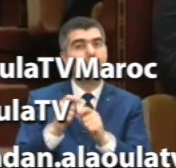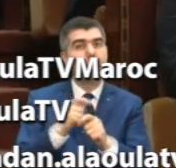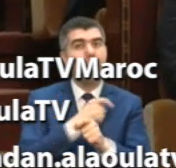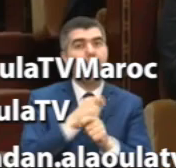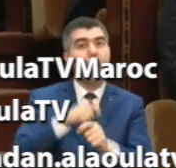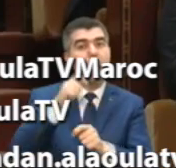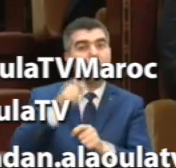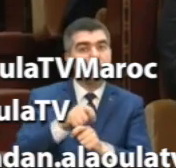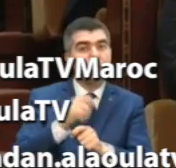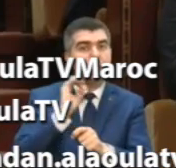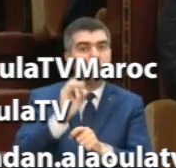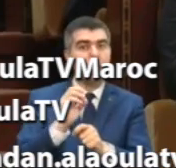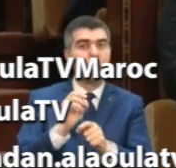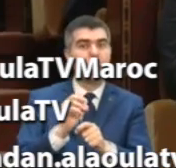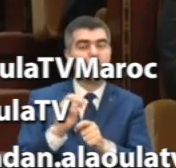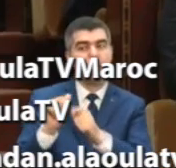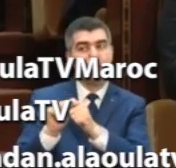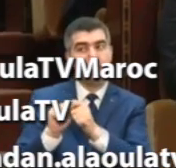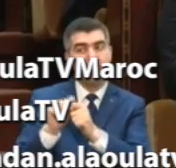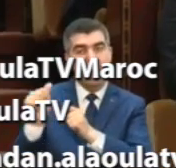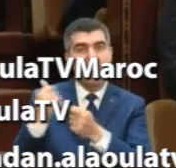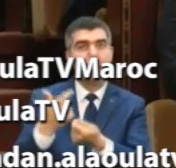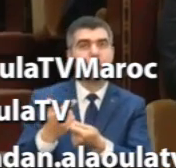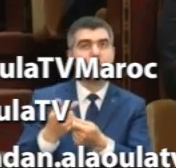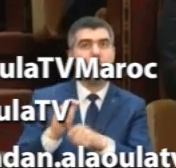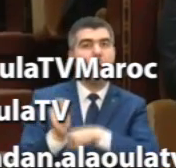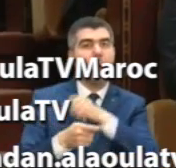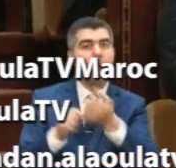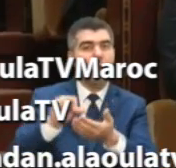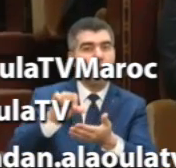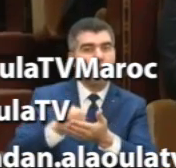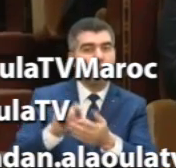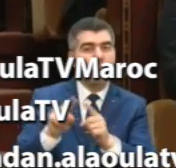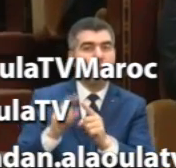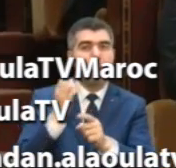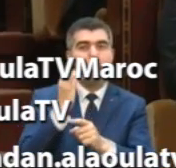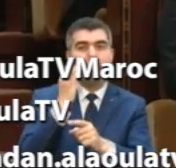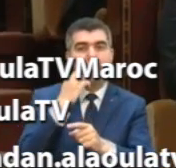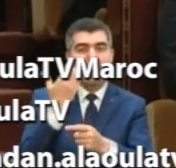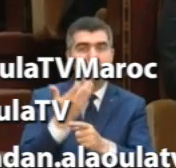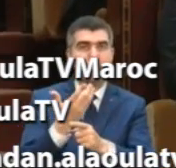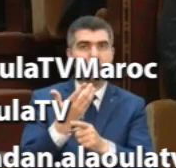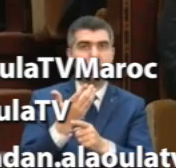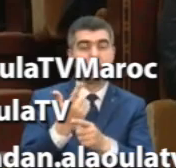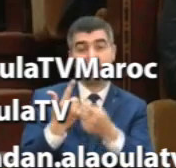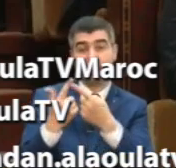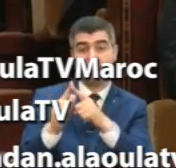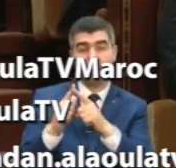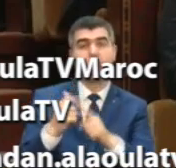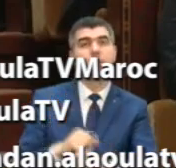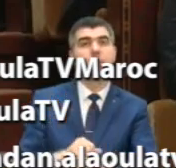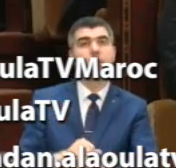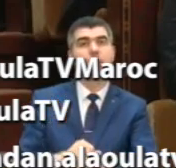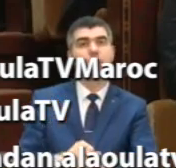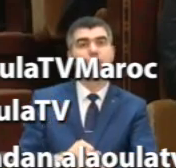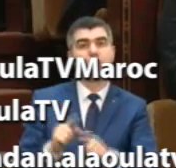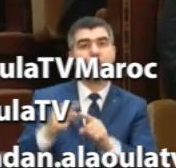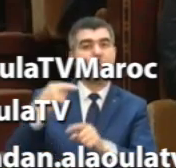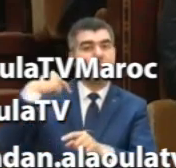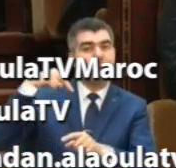المقيمين منها مثلا المراكز اللي تابعة للميدلت من ديال تونفيت، ومنها المراكز اللي تابعة